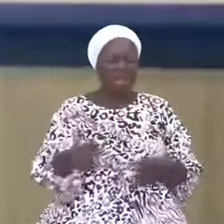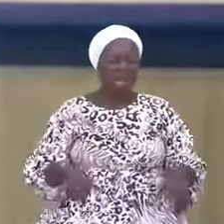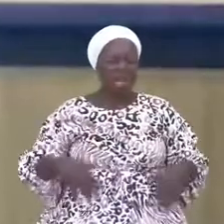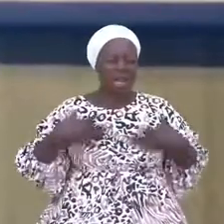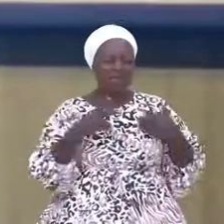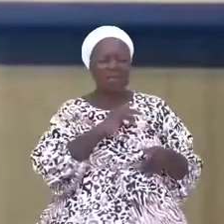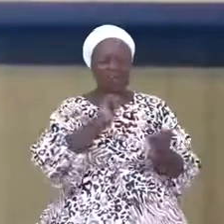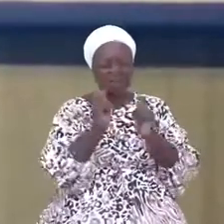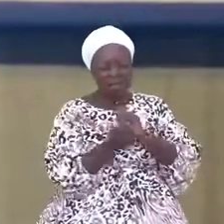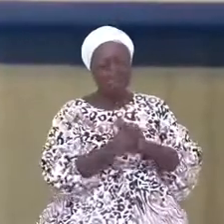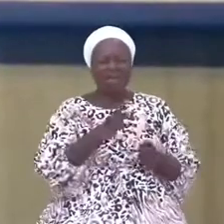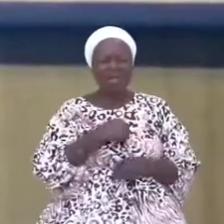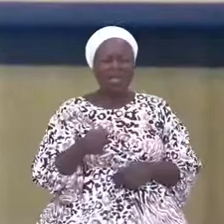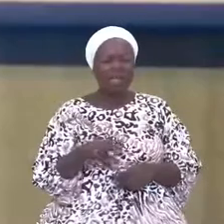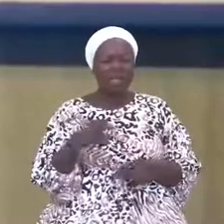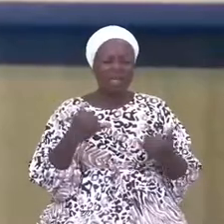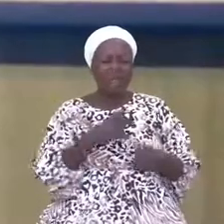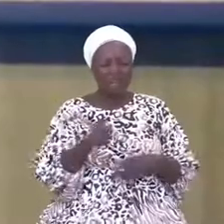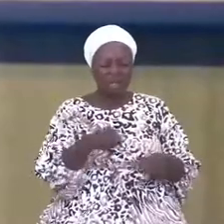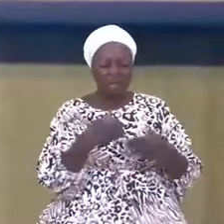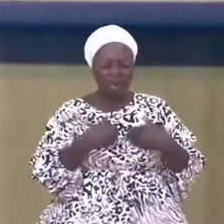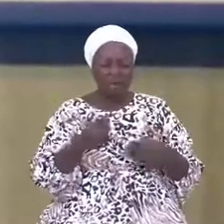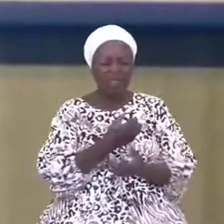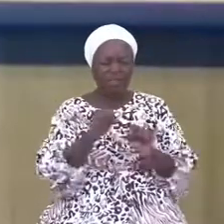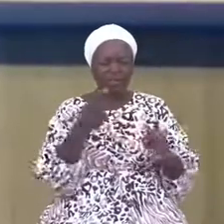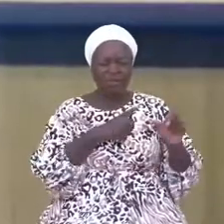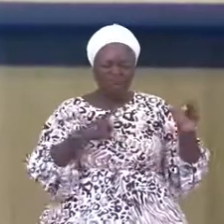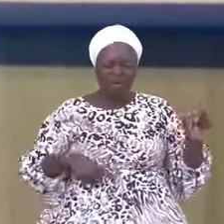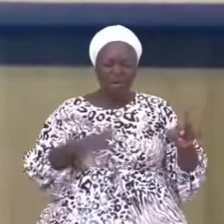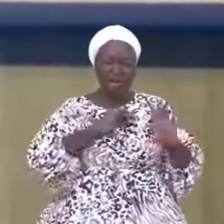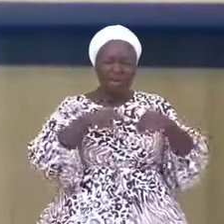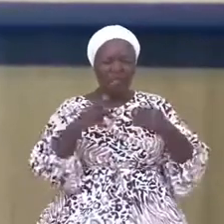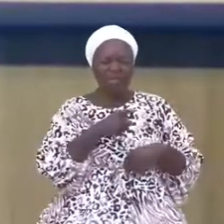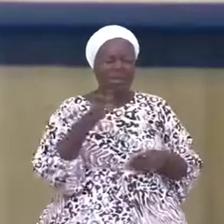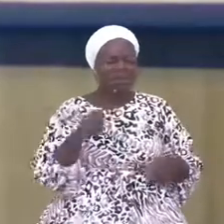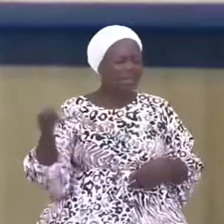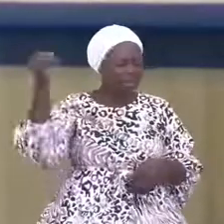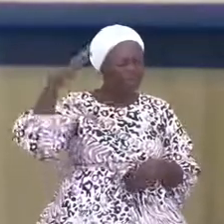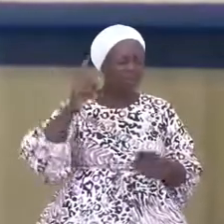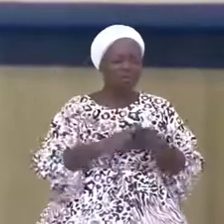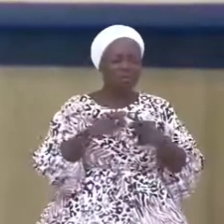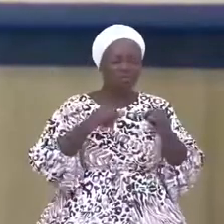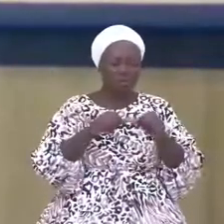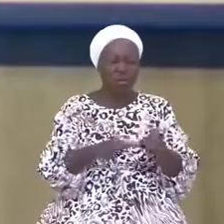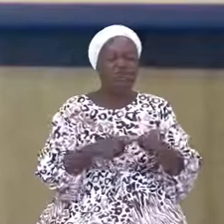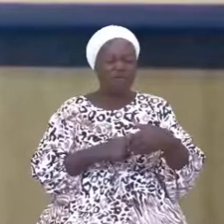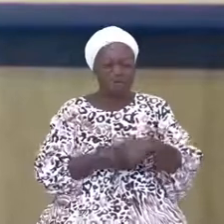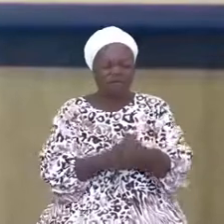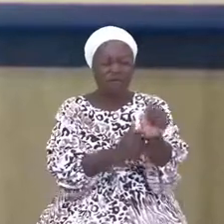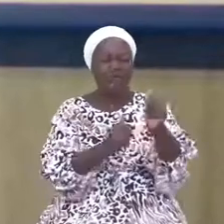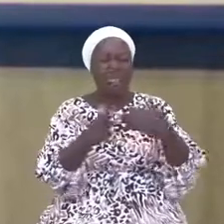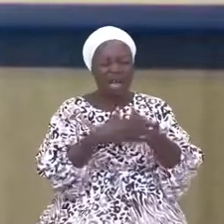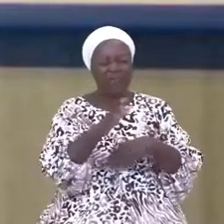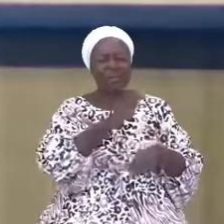sont pardonnés, que leurs vies sont transformées et qu'ils ont le salut du Seigneur et donne la